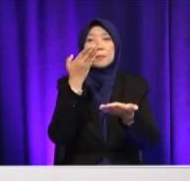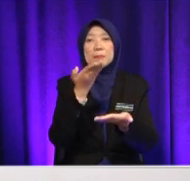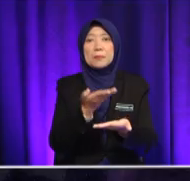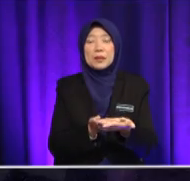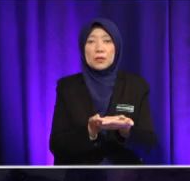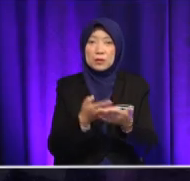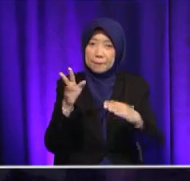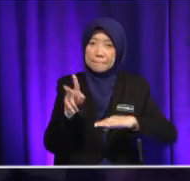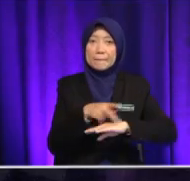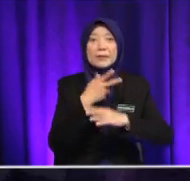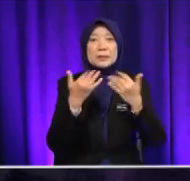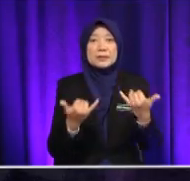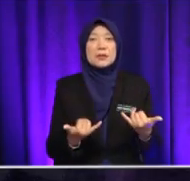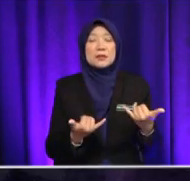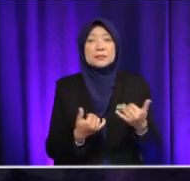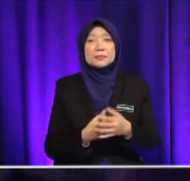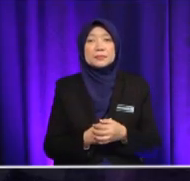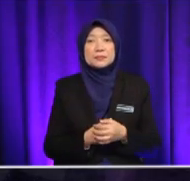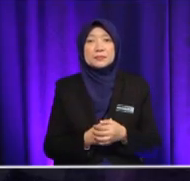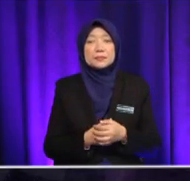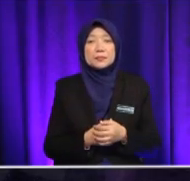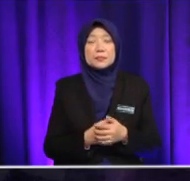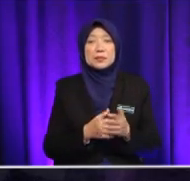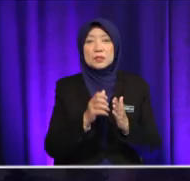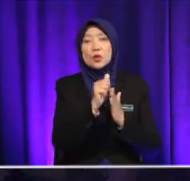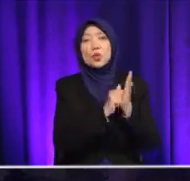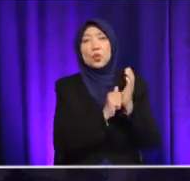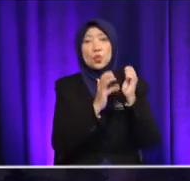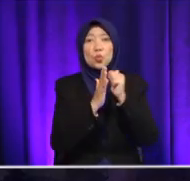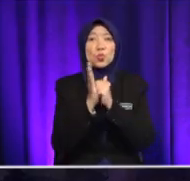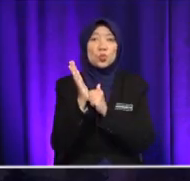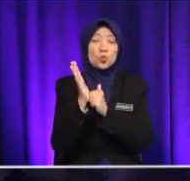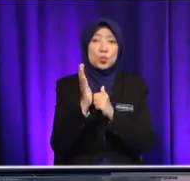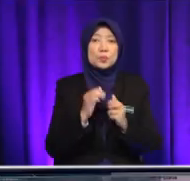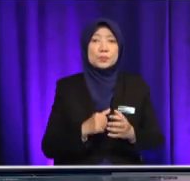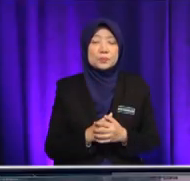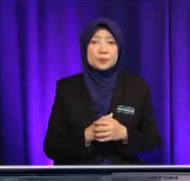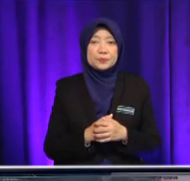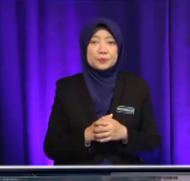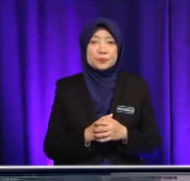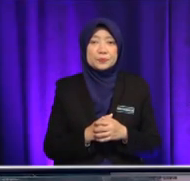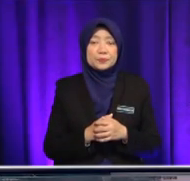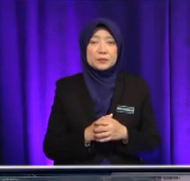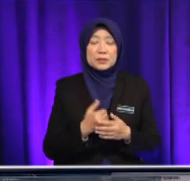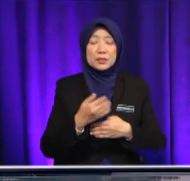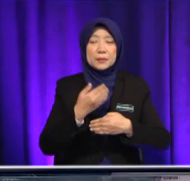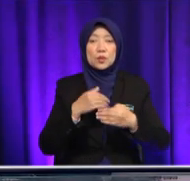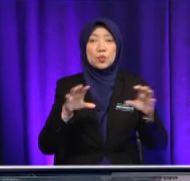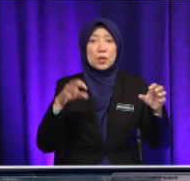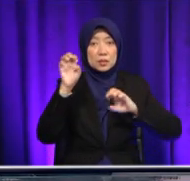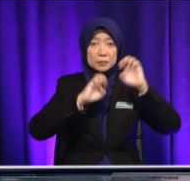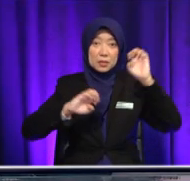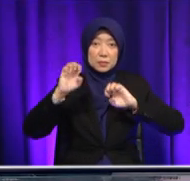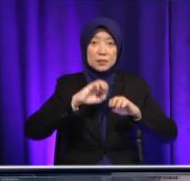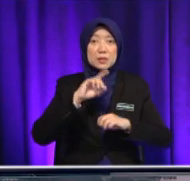pakai sekarang ke itu? Okey, boleh. Okay, kita boleh, pakai sama-sama ya. Sama. Itu memakai sarung tangan getah sebelum menjalankan eksperimen. Okey, itu sebagai